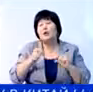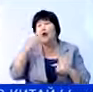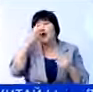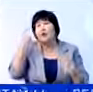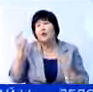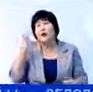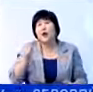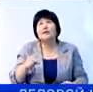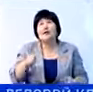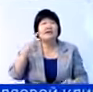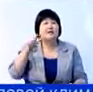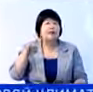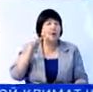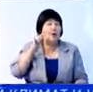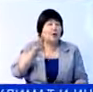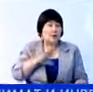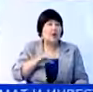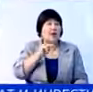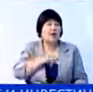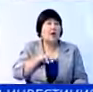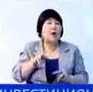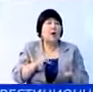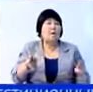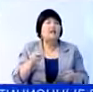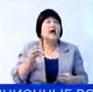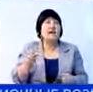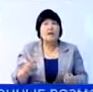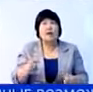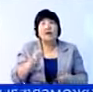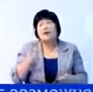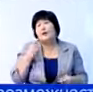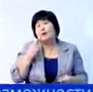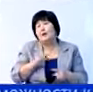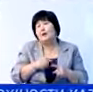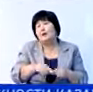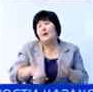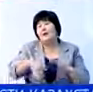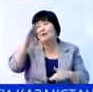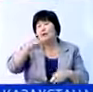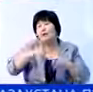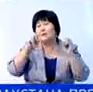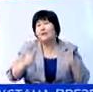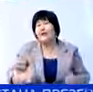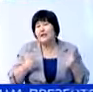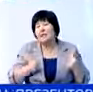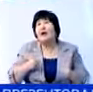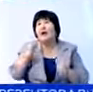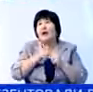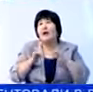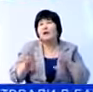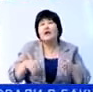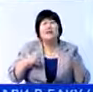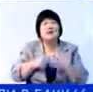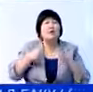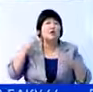народного хозяйства, 24 года, он уже работал в Министерстве финансов. Скромность и при этом высокий профессионализм, стремление каждое дело доводить